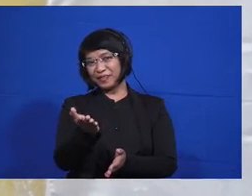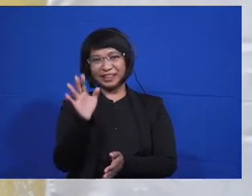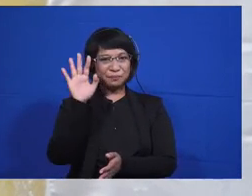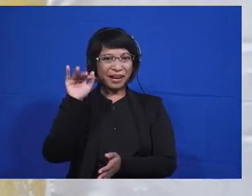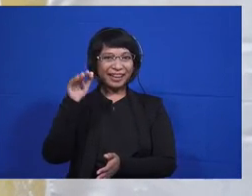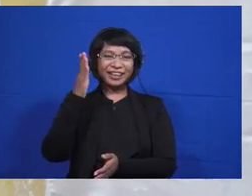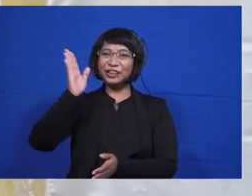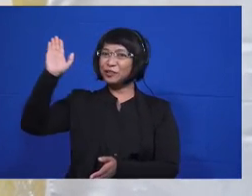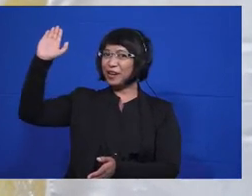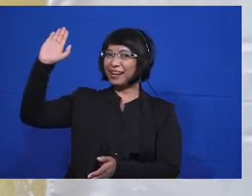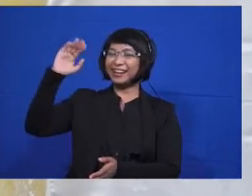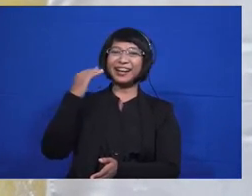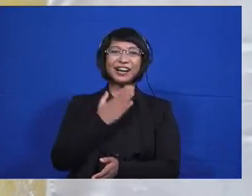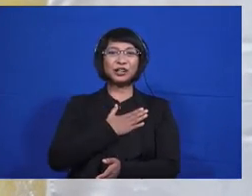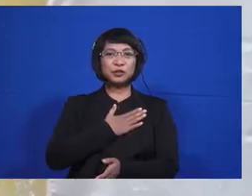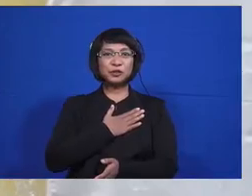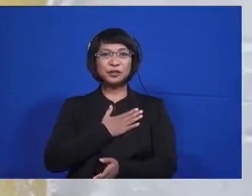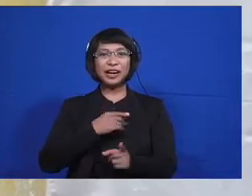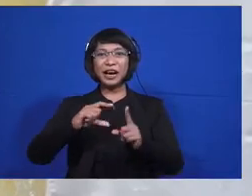Tuhan.